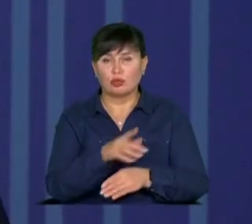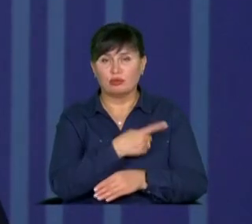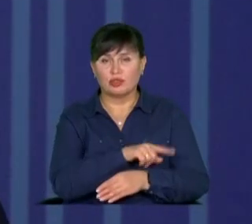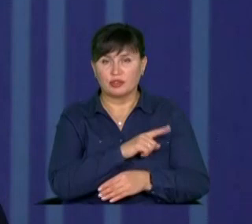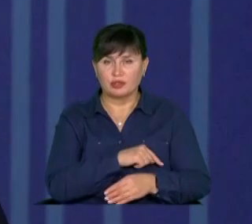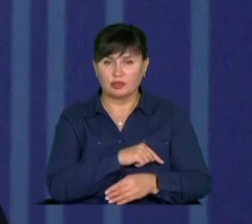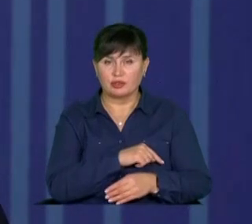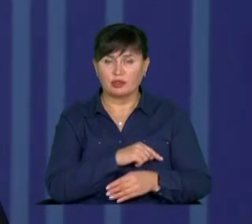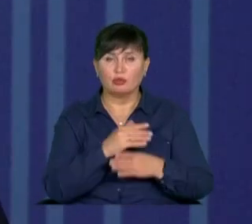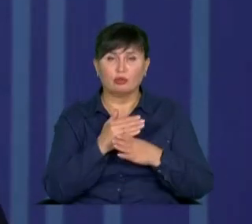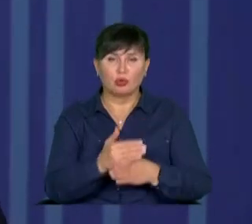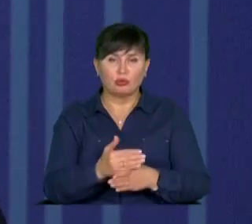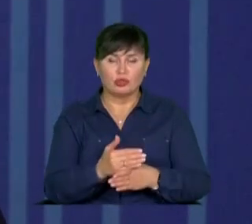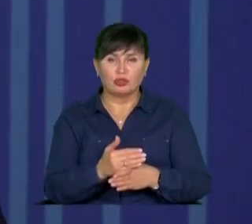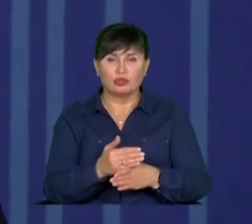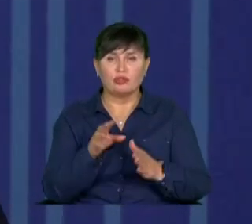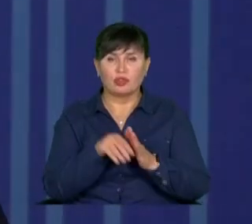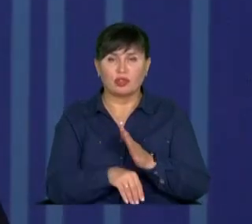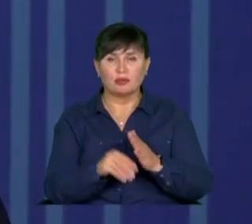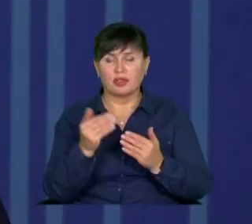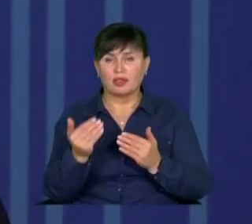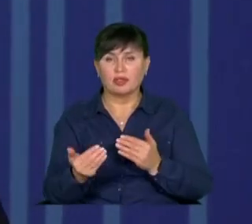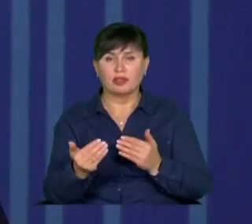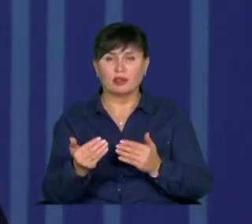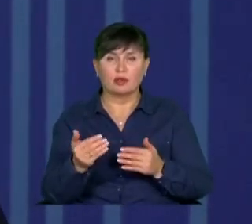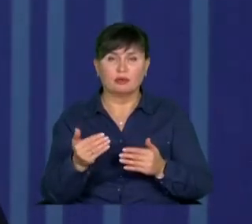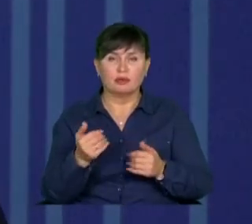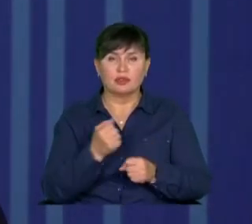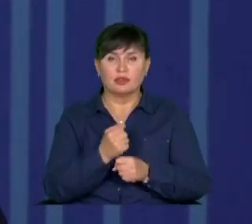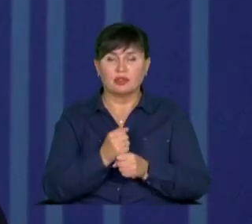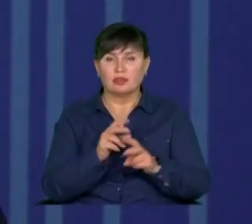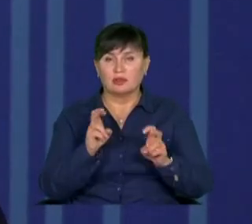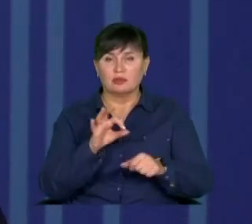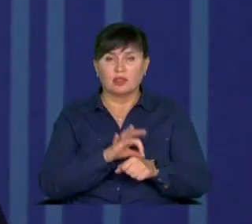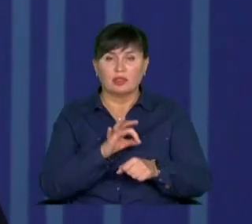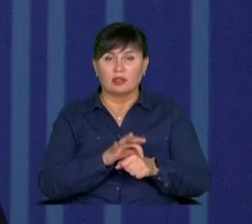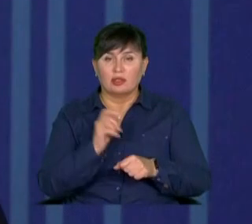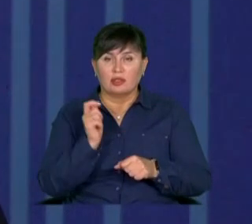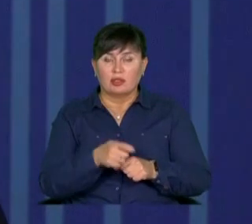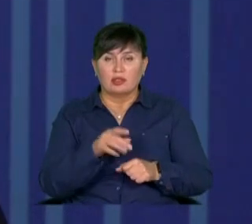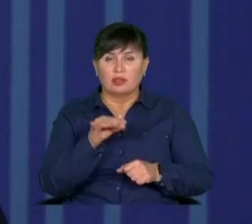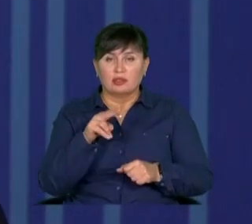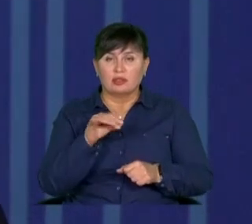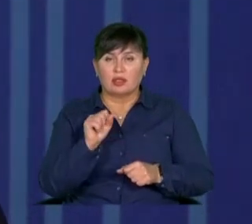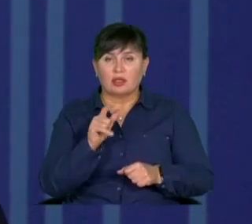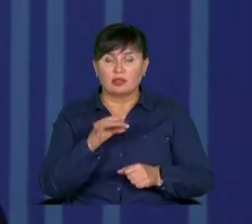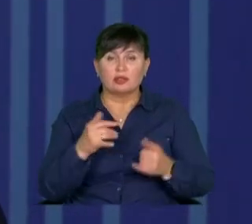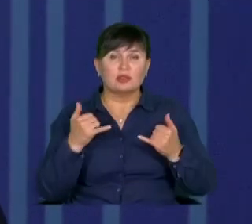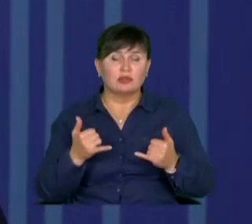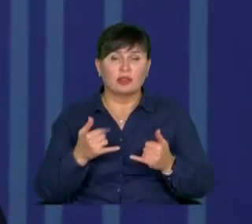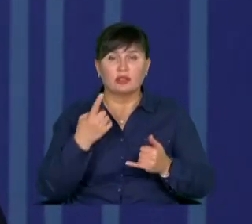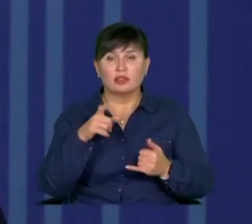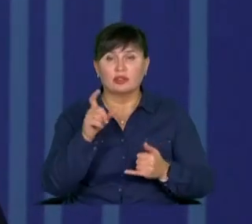медицинская помощь в рамках их поставленного диагноза. И на сегодня один